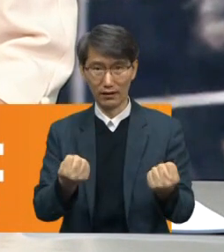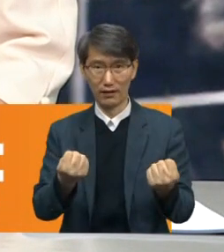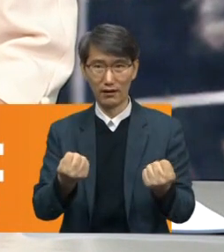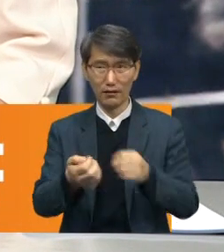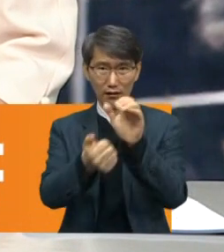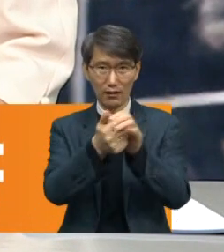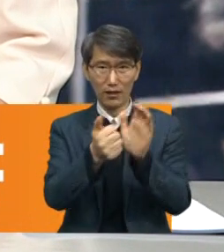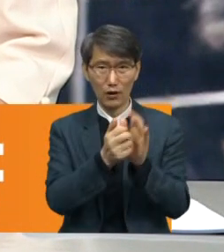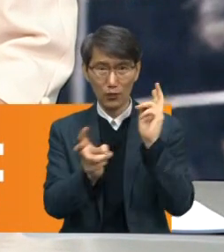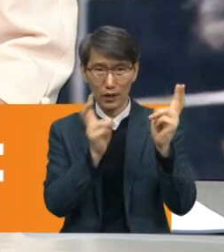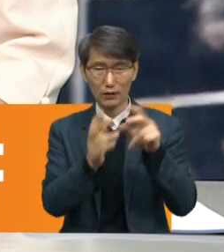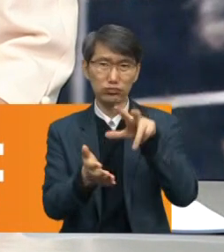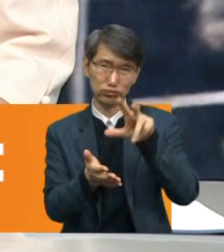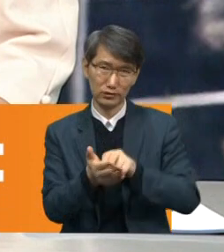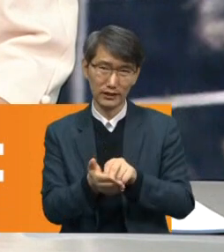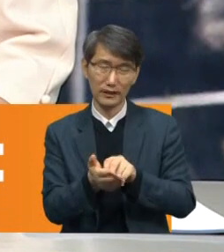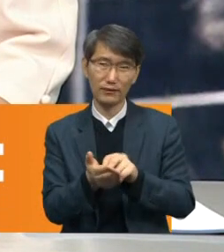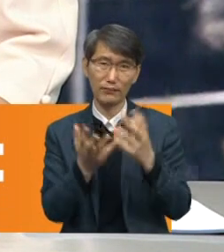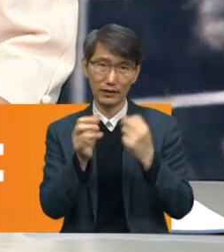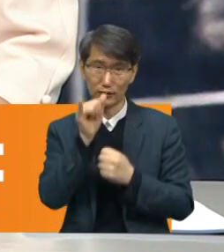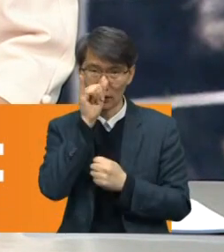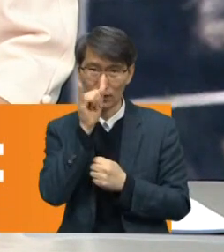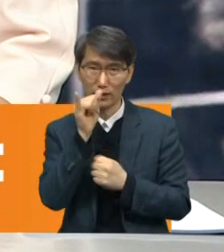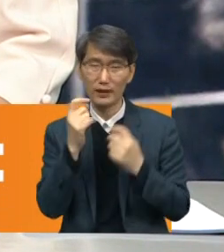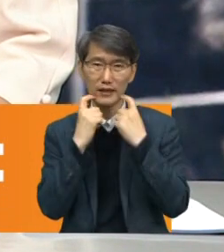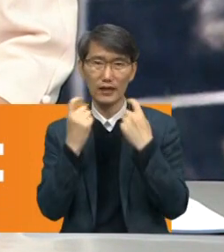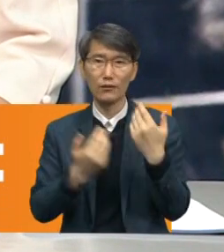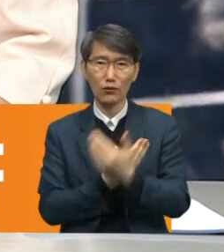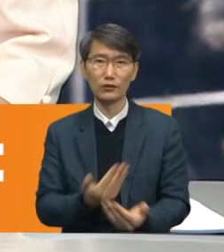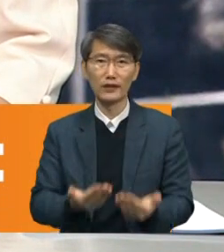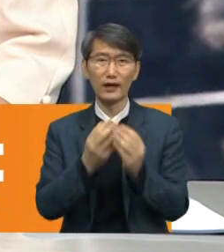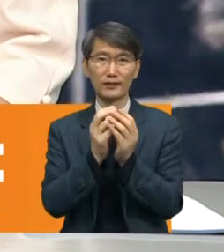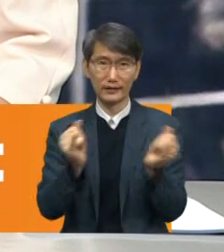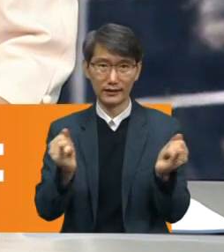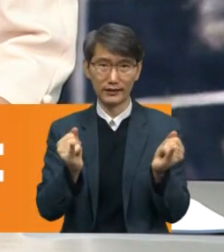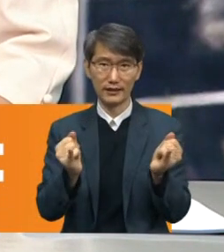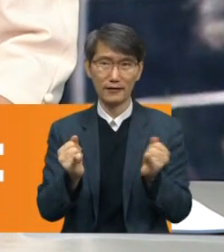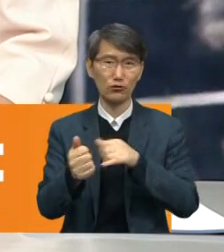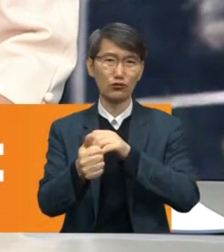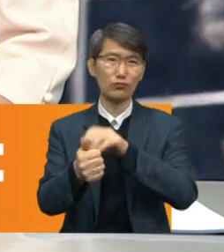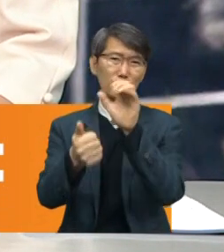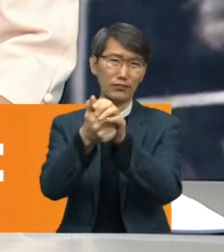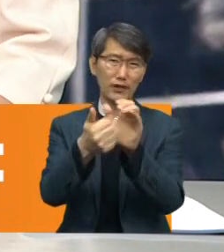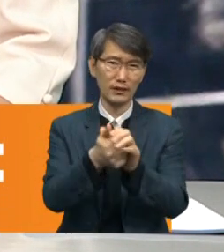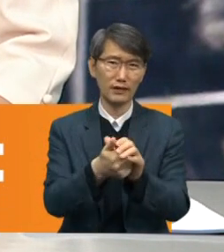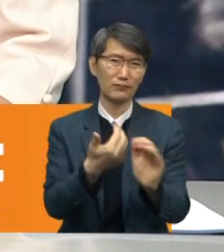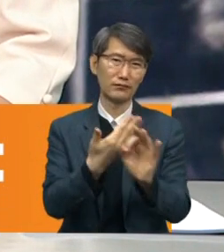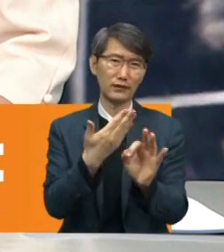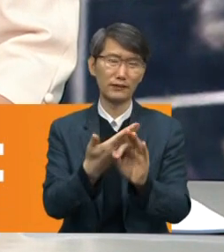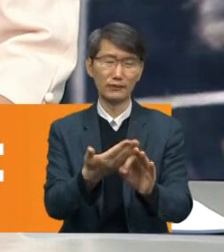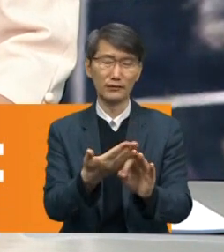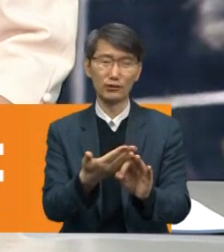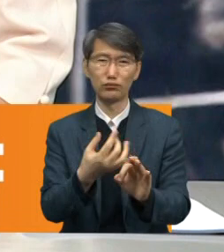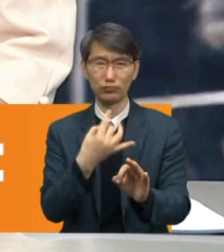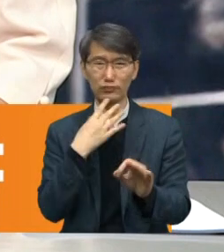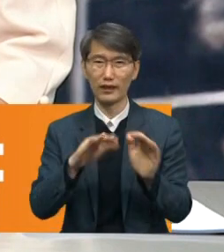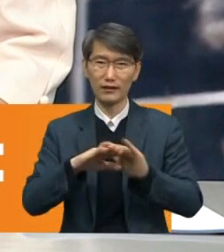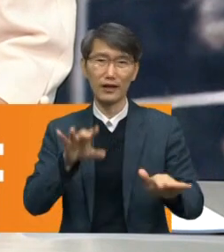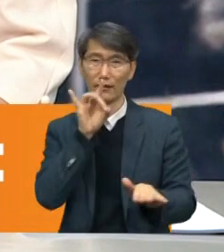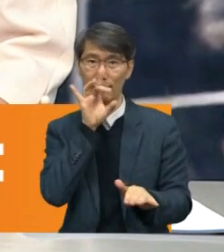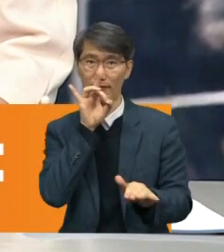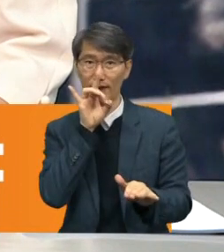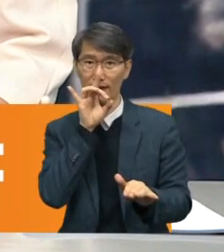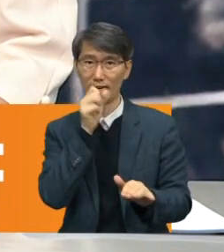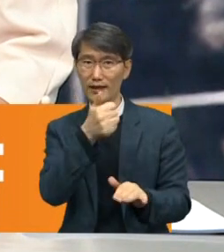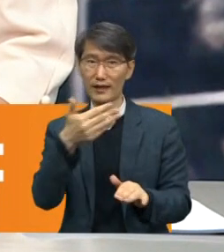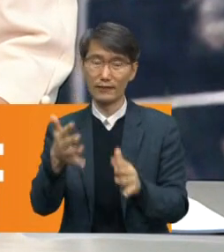위탁 업체의 운영 문제 때문인데요. 민간 자원봉사자들은 위탁 방식 센터 운영은 해결책이 아니라고 주장합니다.